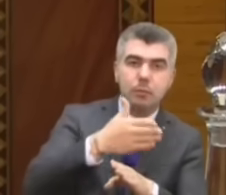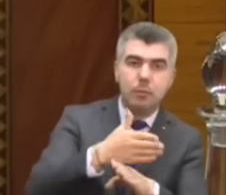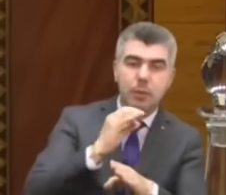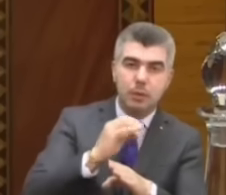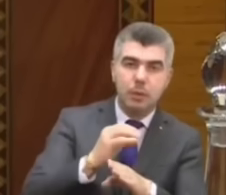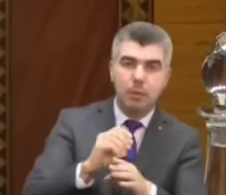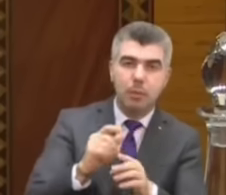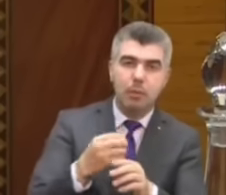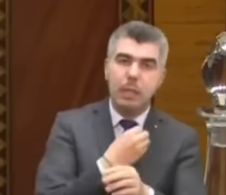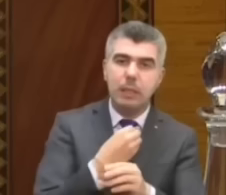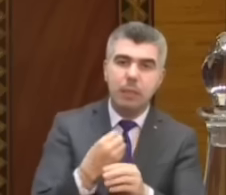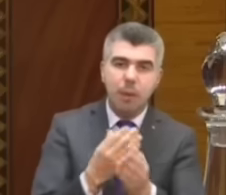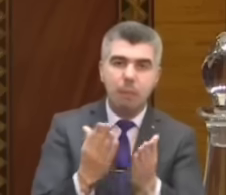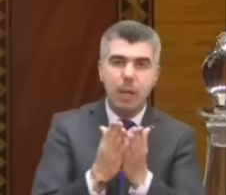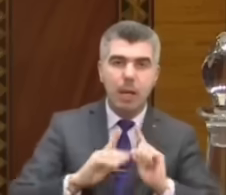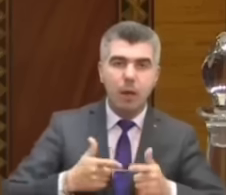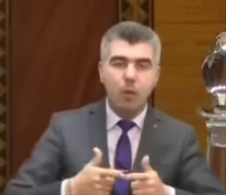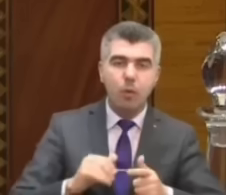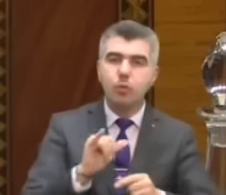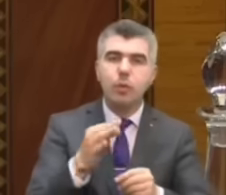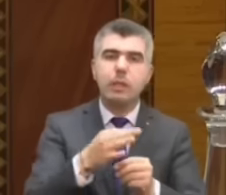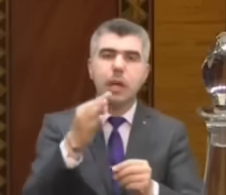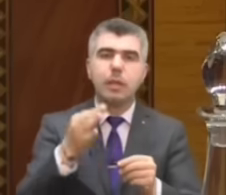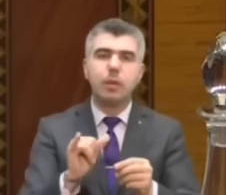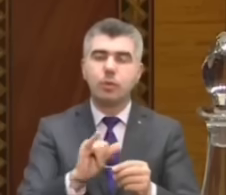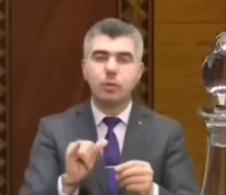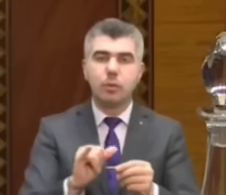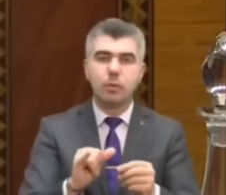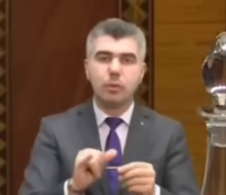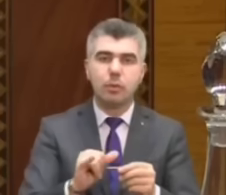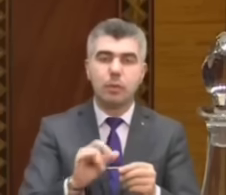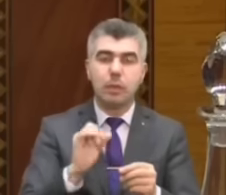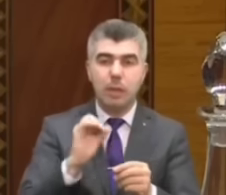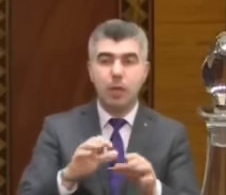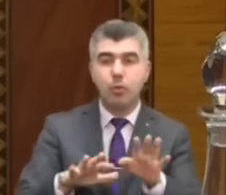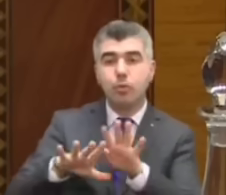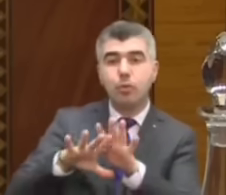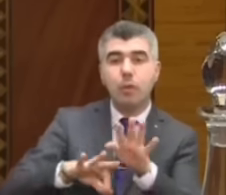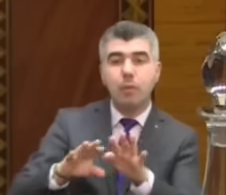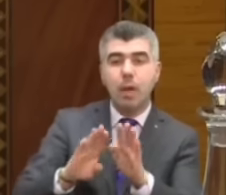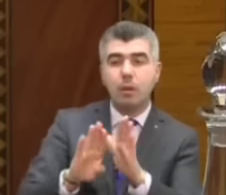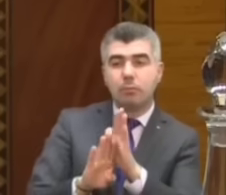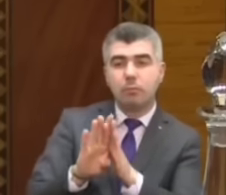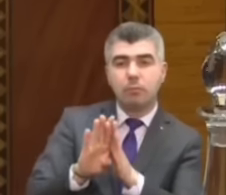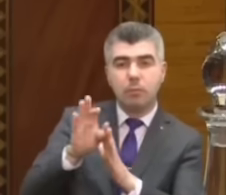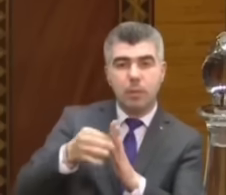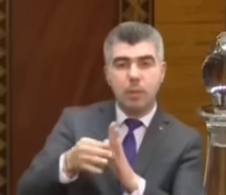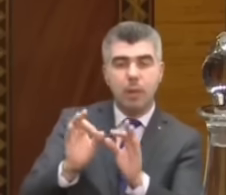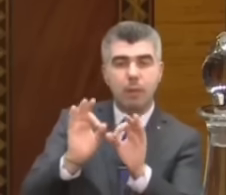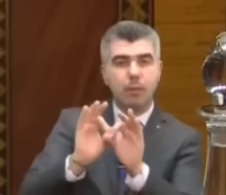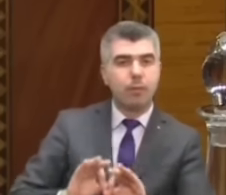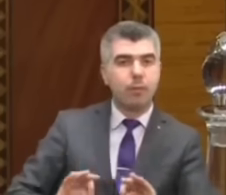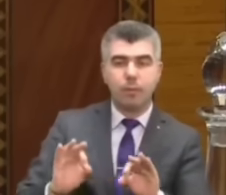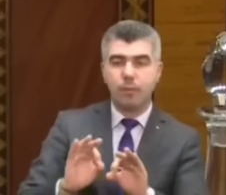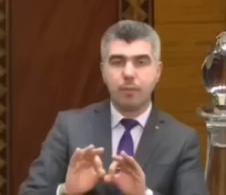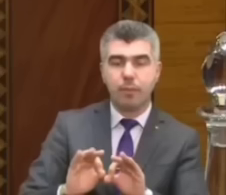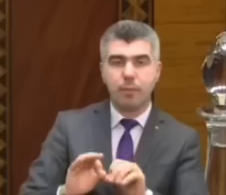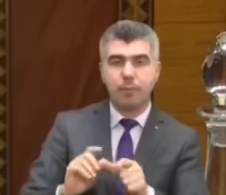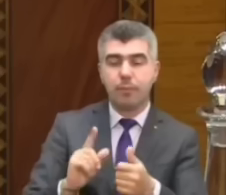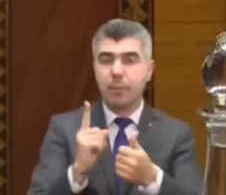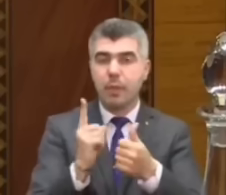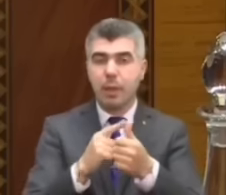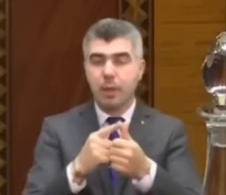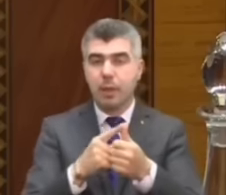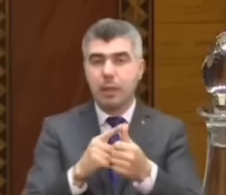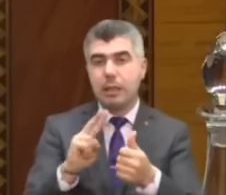الخدمات الاساسيه. شنو النتائج ديالها؟ تهدئه الاستقرار الاجتماعي والحد من النمو الاقتصادي. ها النتيجه الاولى. البرنامج الثاني